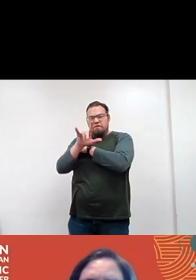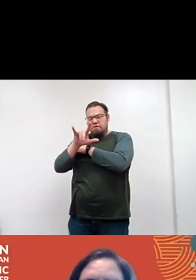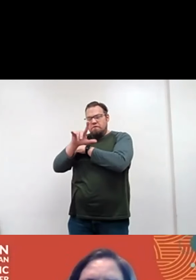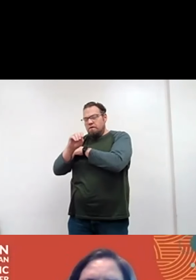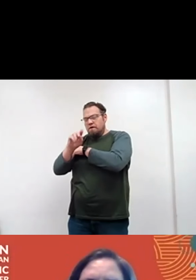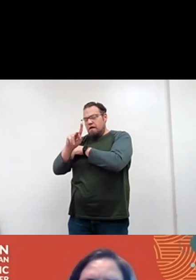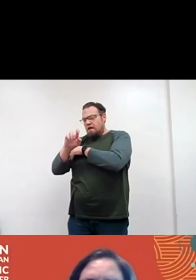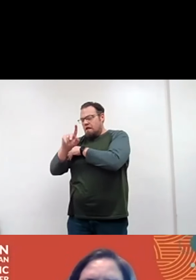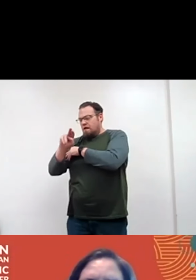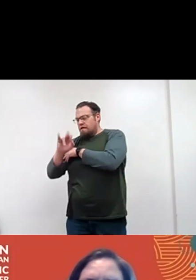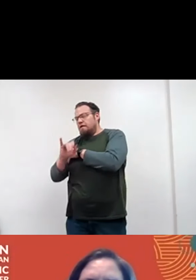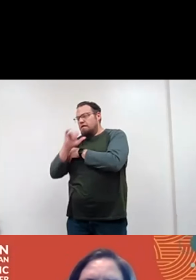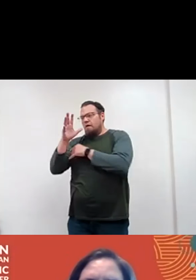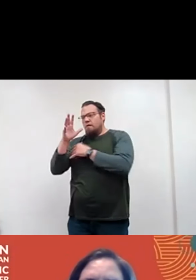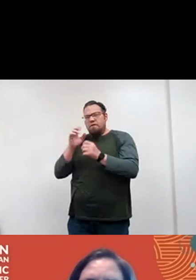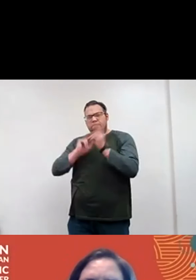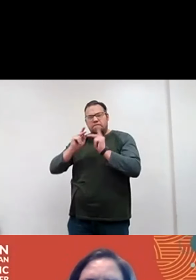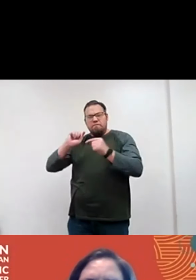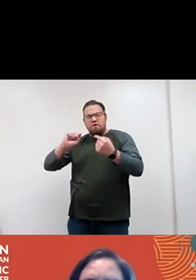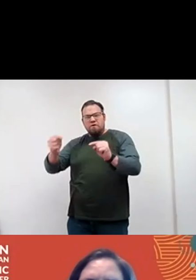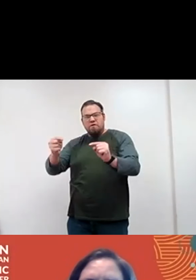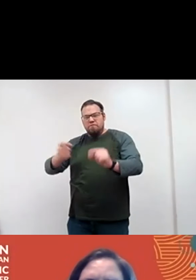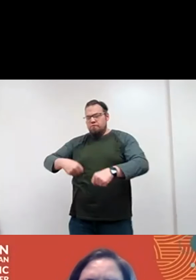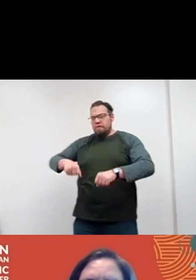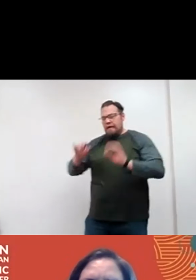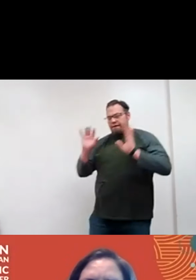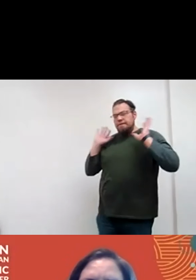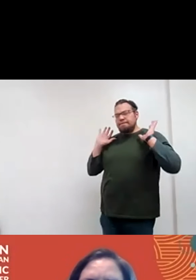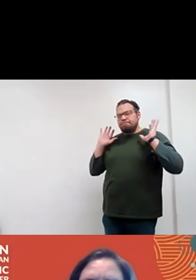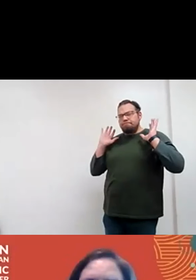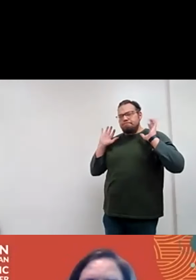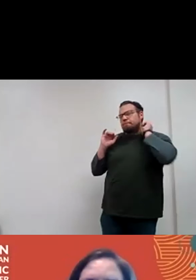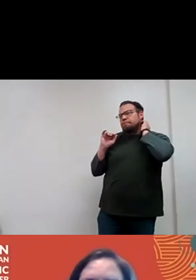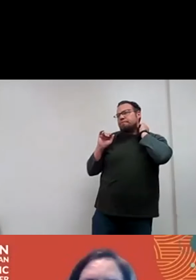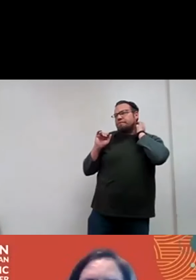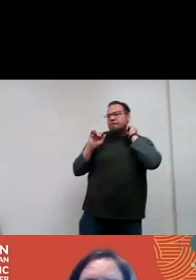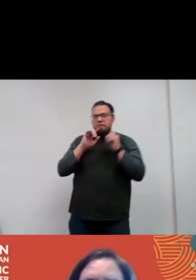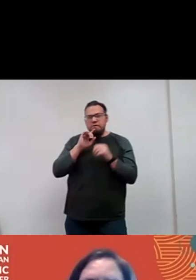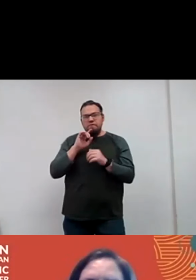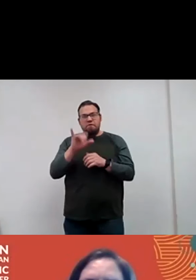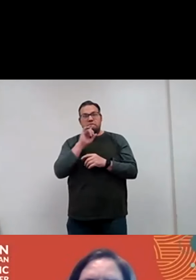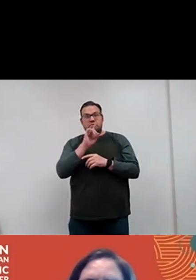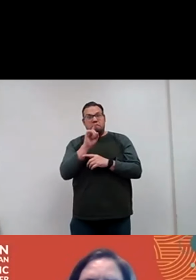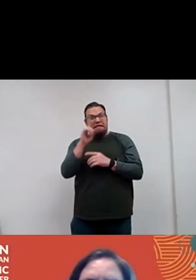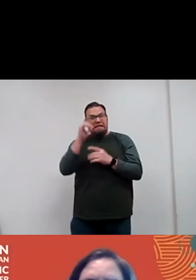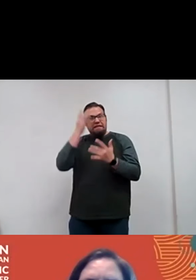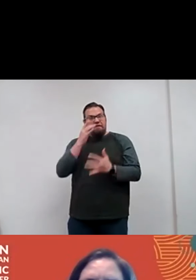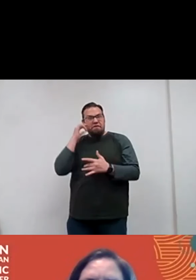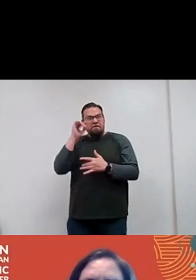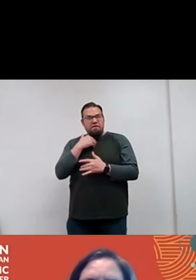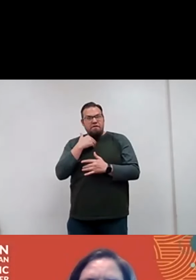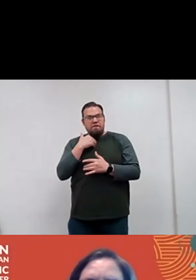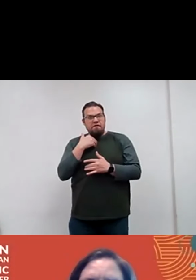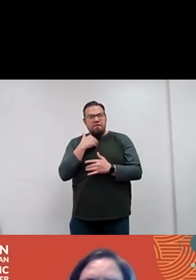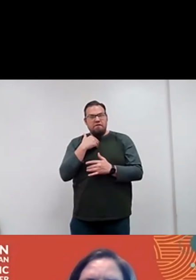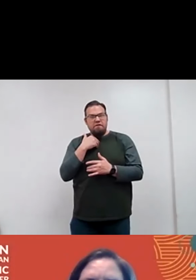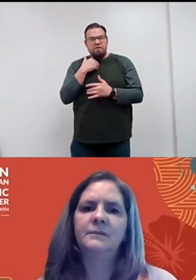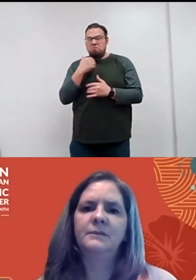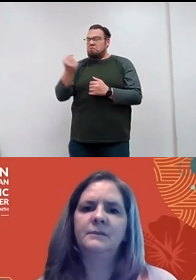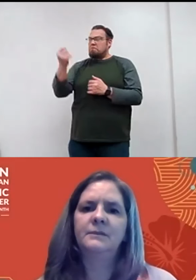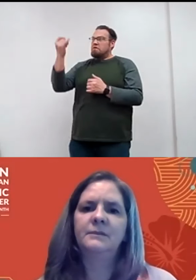to be harmed. So she, you know, gave in at the time. And to me, that was really, really sad. And people think long time